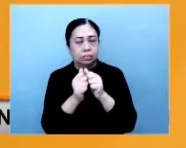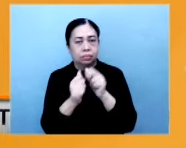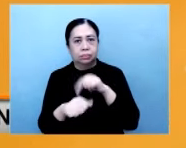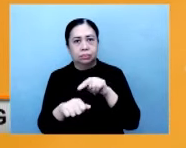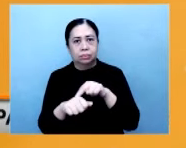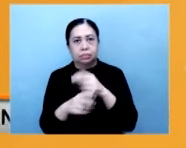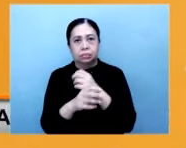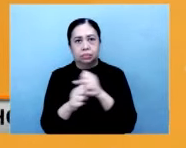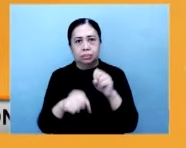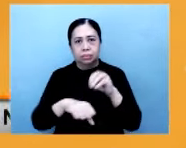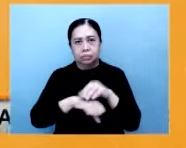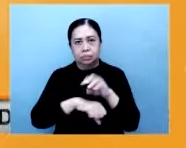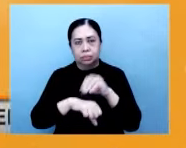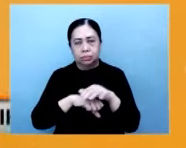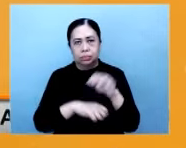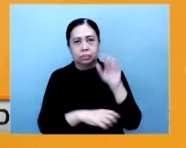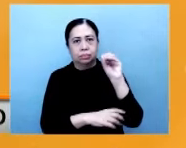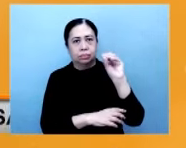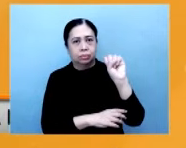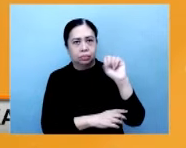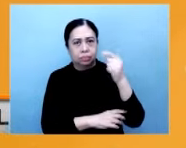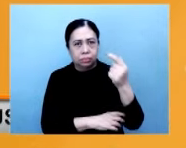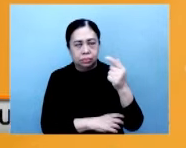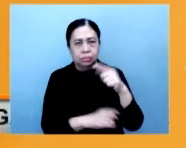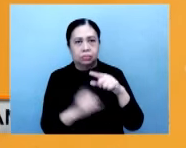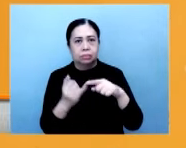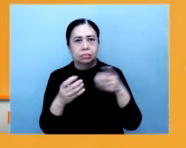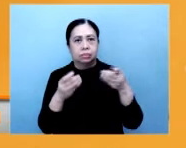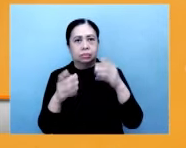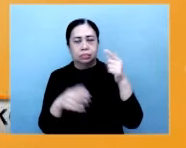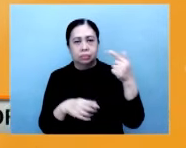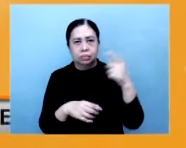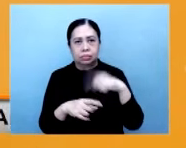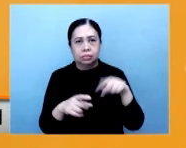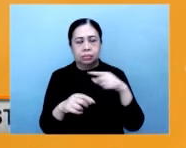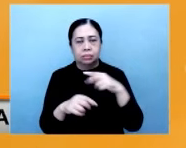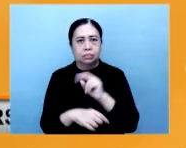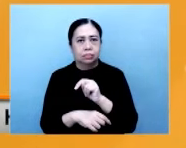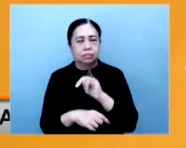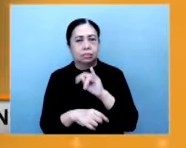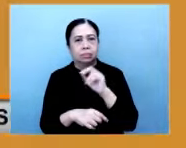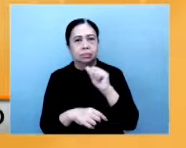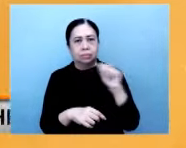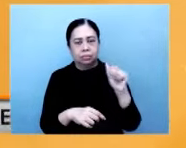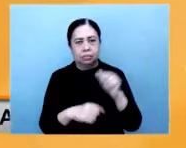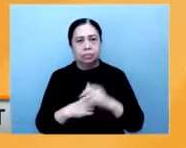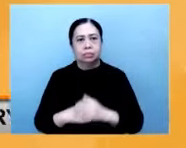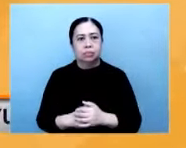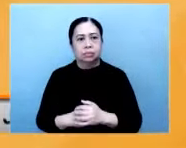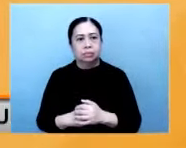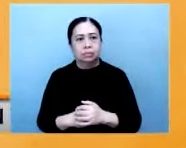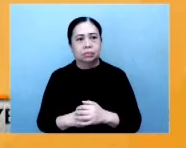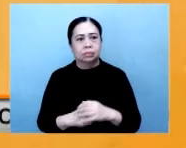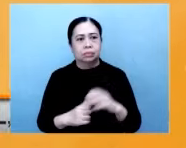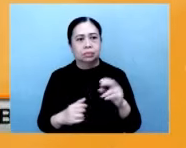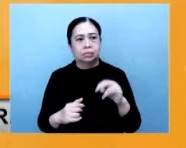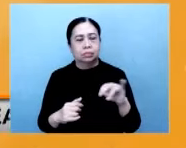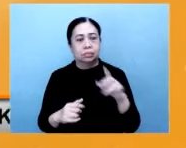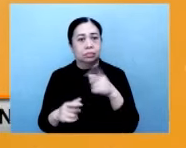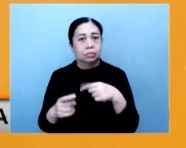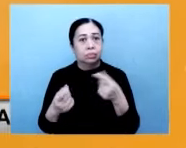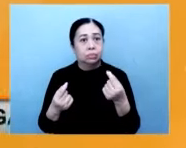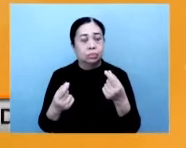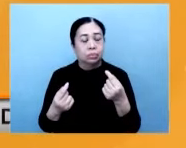Advisor, Solicitor General at Director General ng National Intelligence Coordinating Agency. Tungkulin ng council na gumawa ng